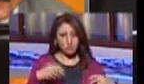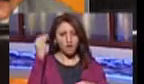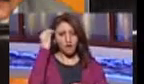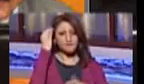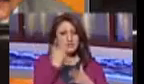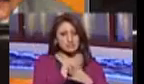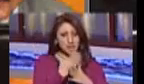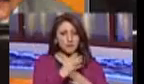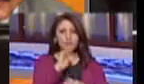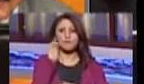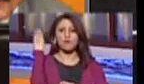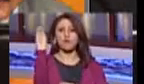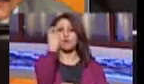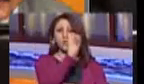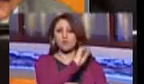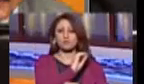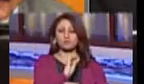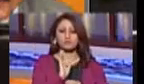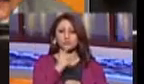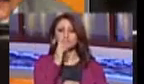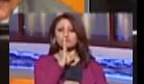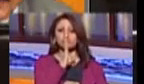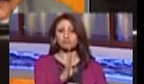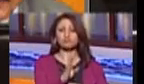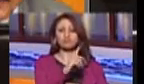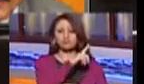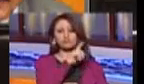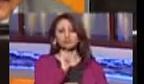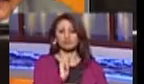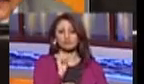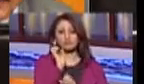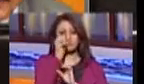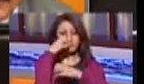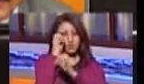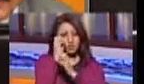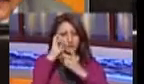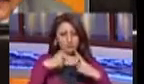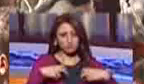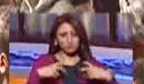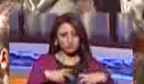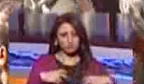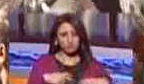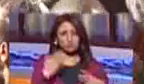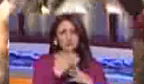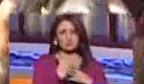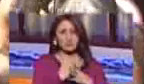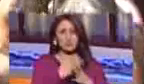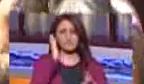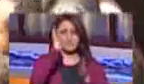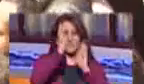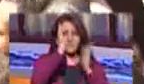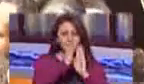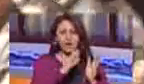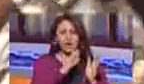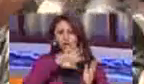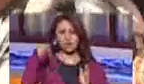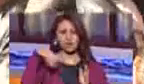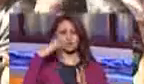بيطلع حيادي، لان في طبعا ناس يعني دخلوا عندنا دار التشريح وهجموا عليها وحطموا